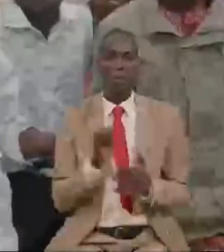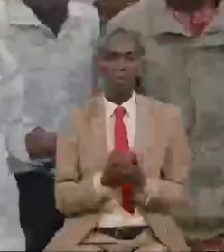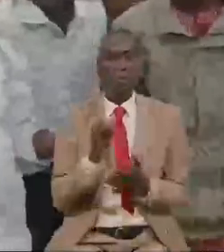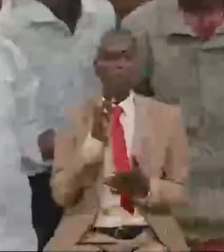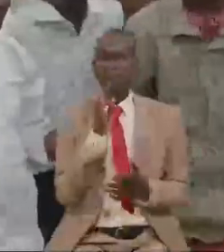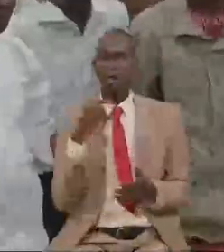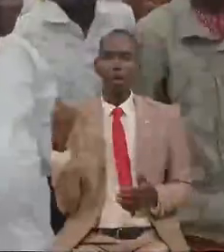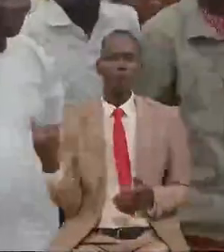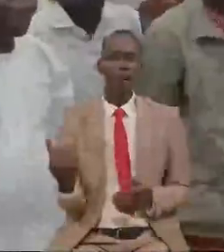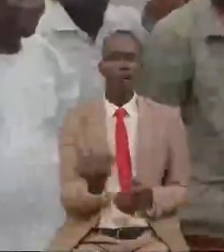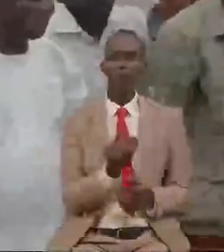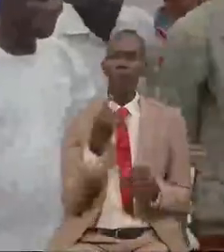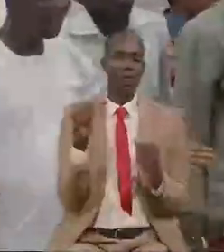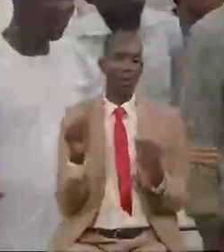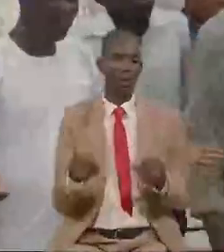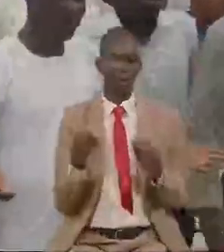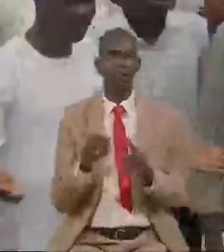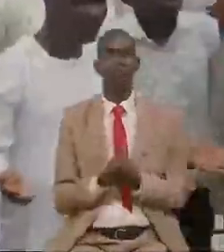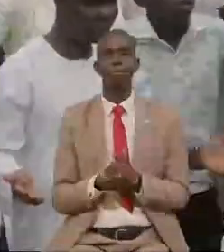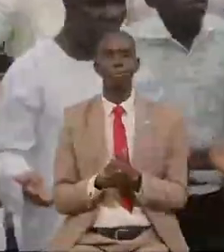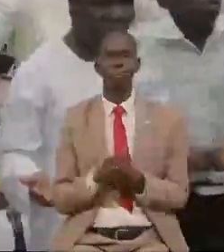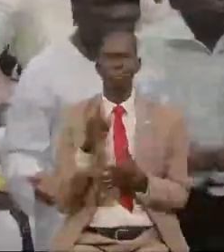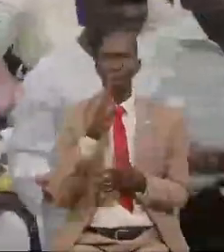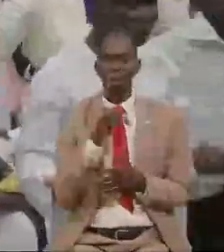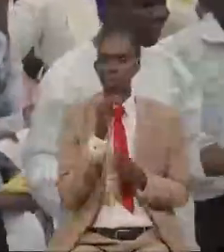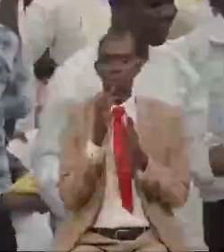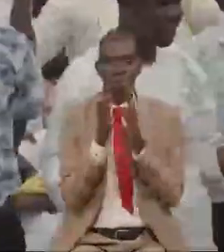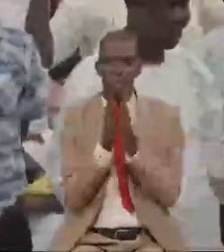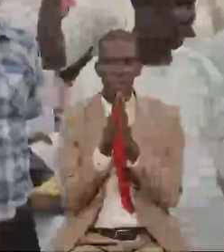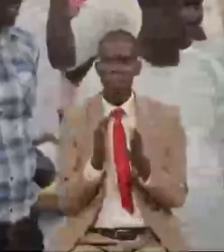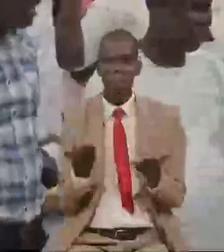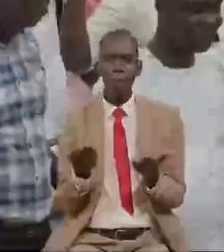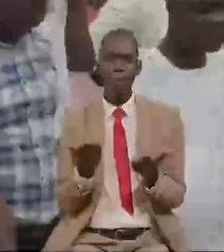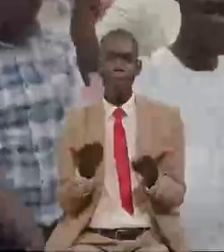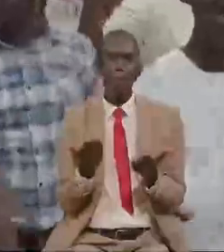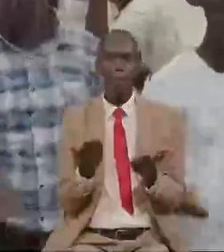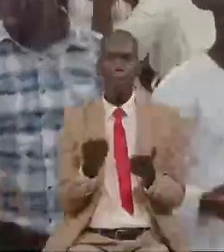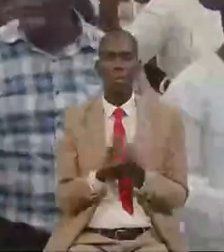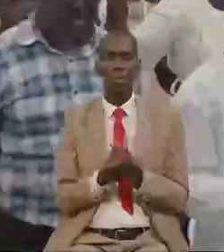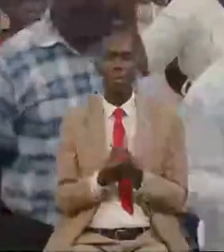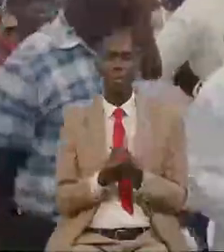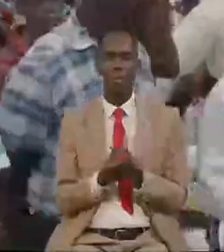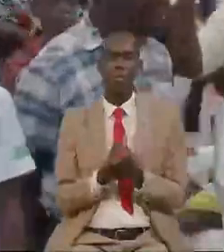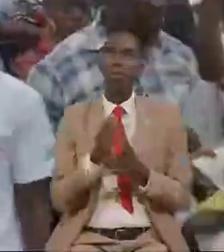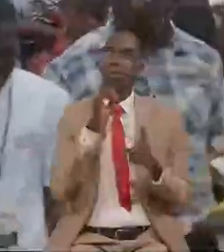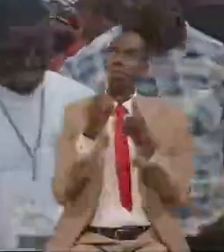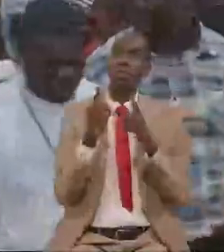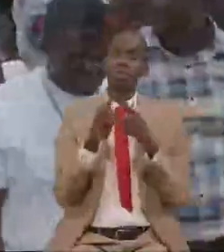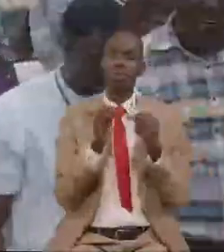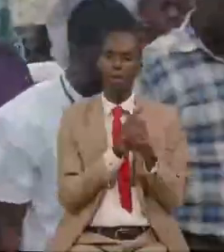qui est et qu'il est toujours capable. Tu ne pries pas, je ne vous entends pas. Hein? Parle au Seigneur maintenant dans la prière.